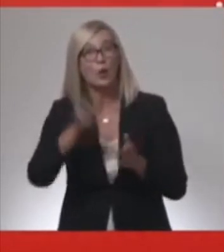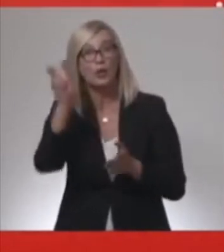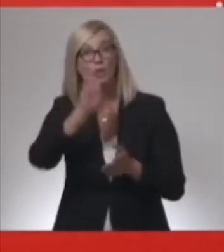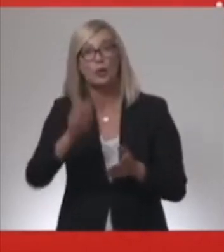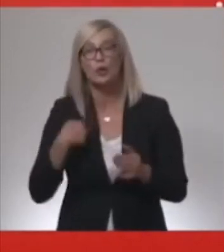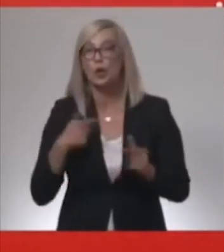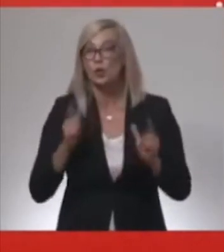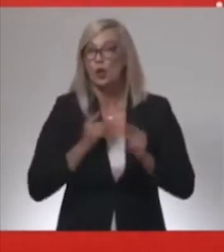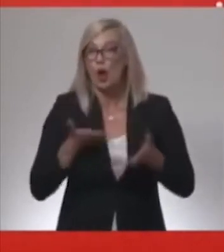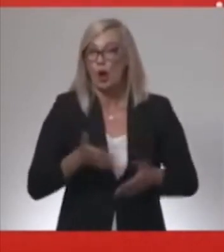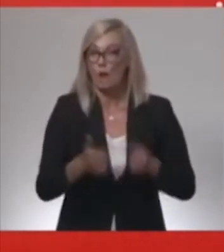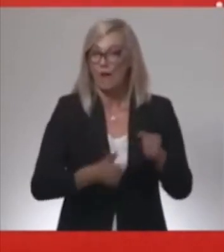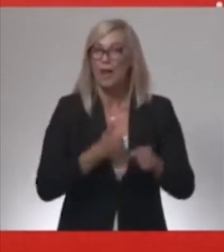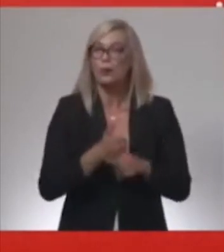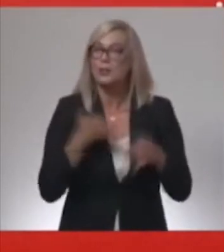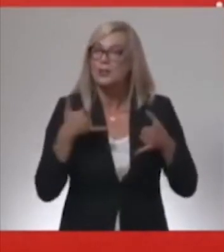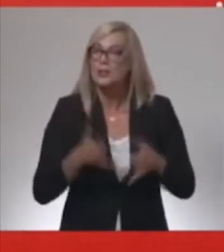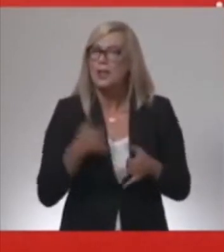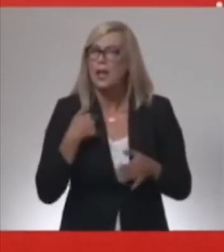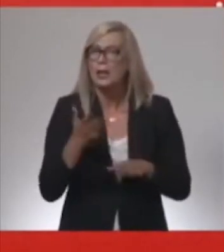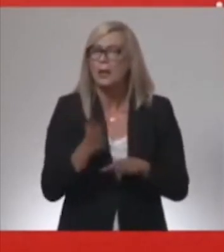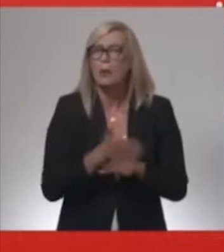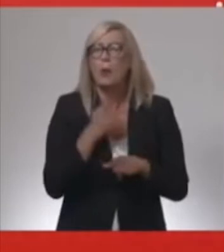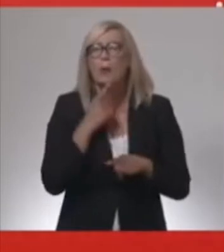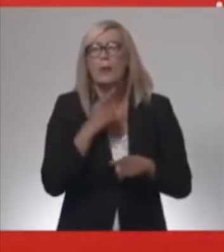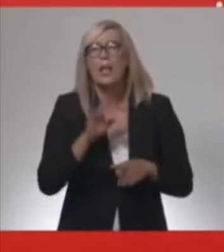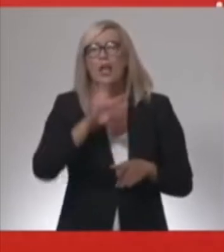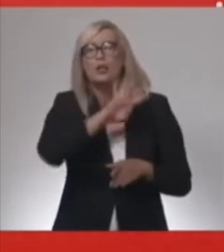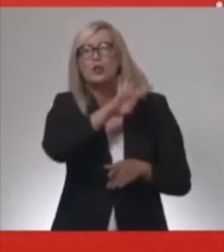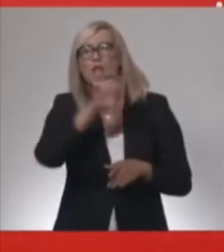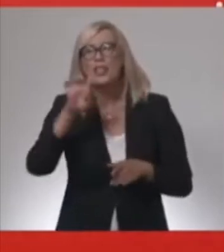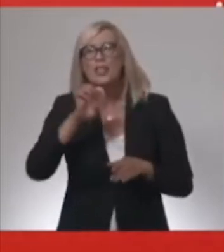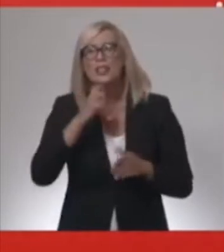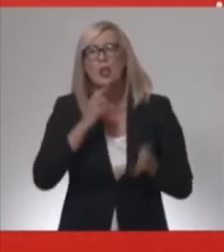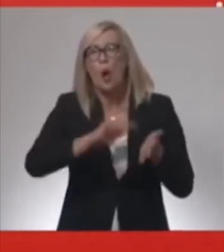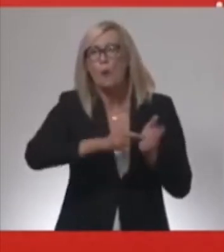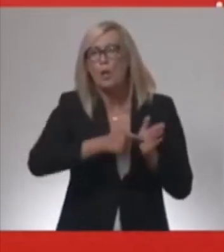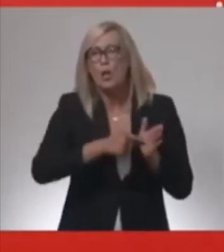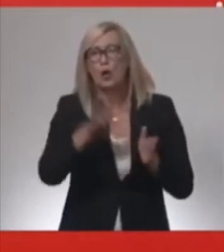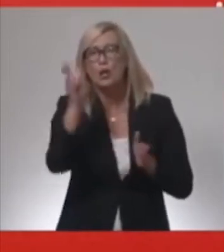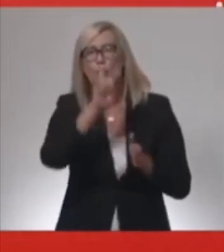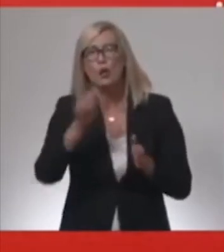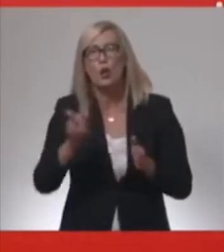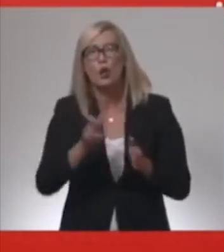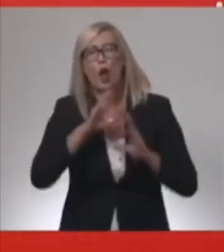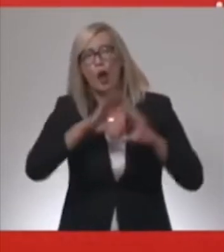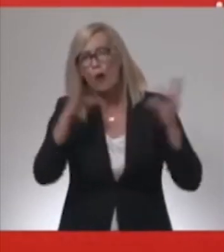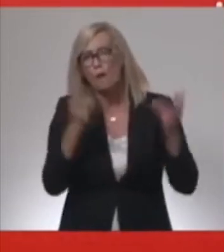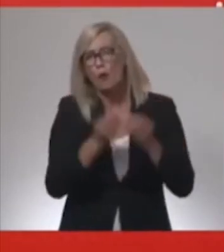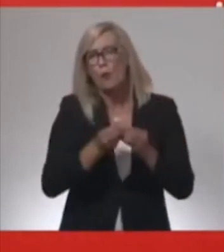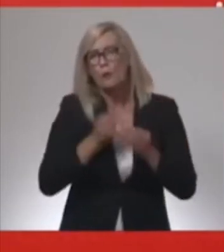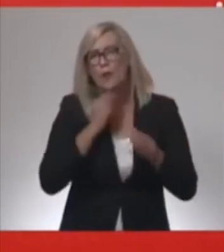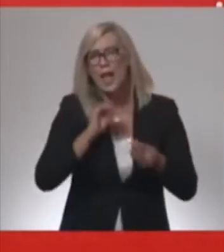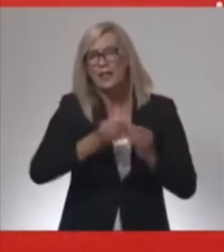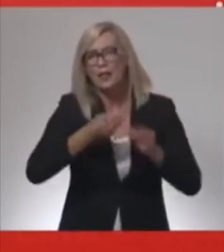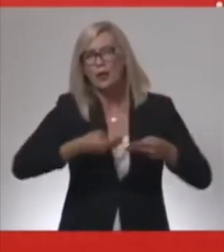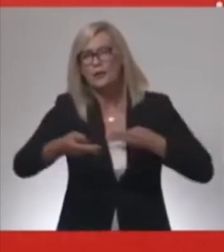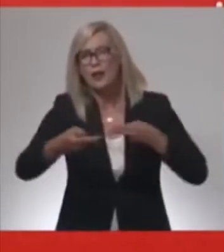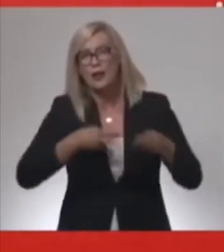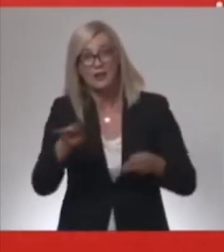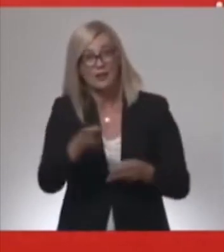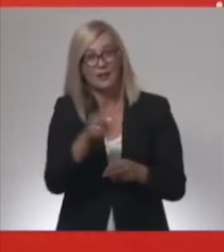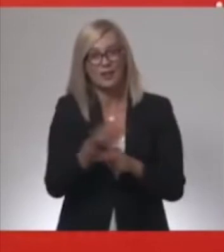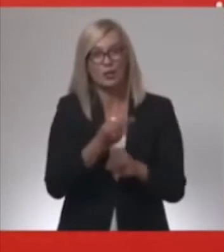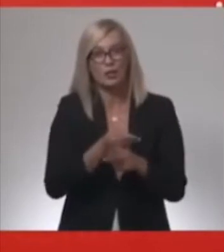dollar. Dhe presim që këtë vit të kalojmë 400 milion dollar përgjësi mes dy